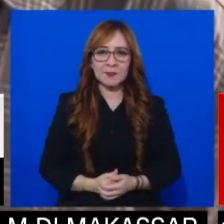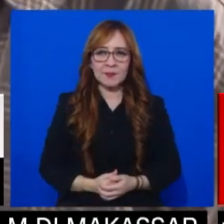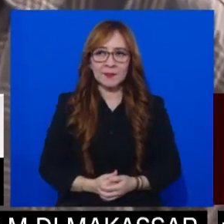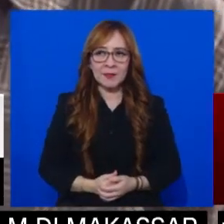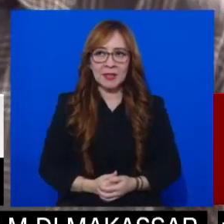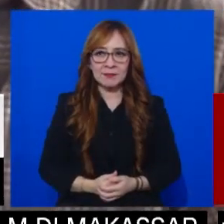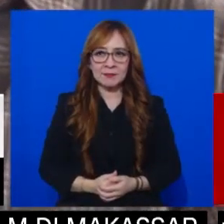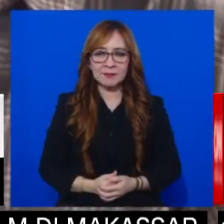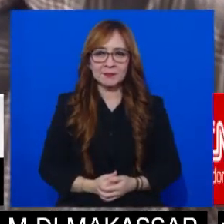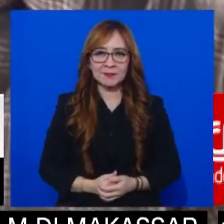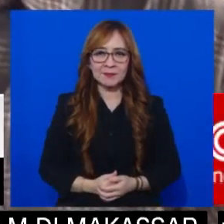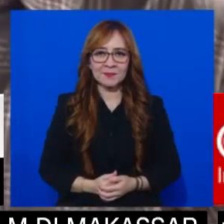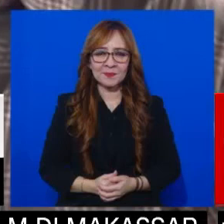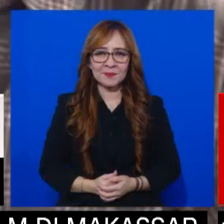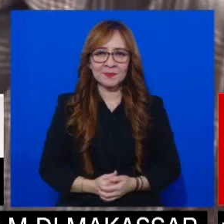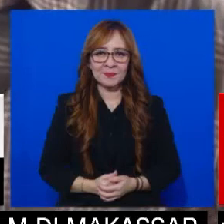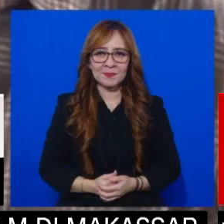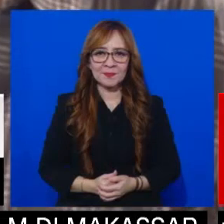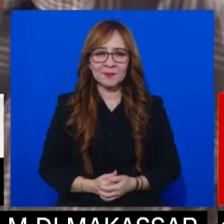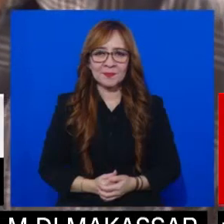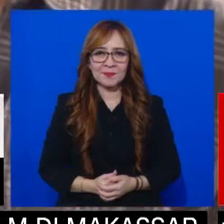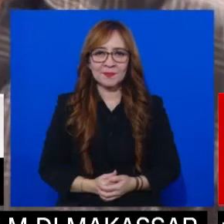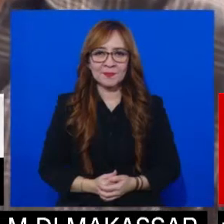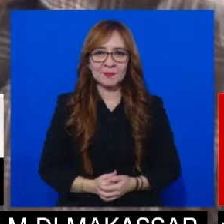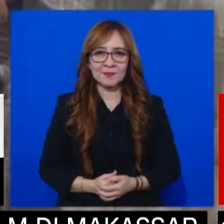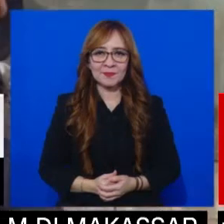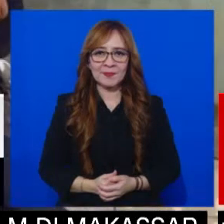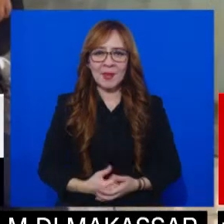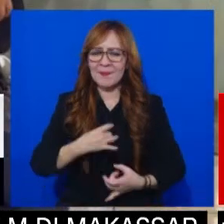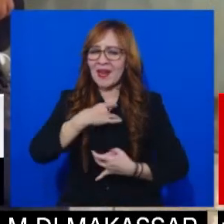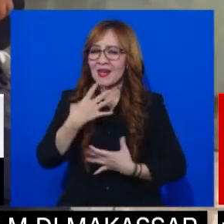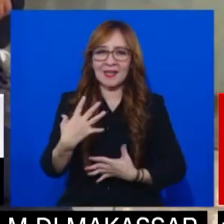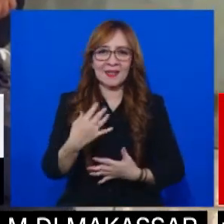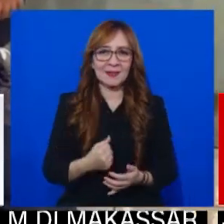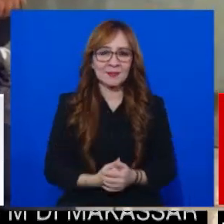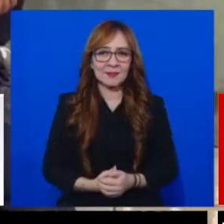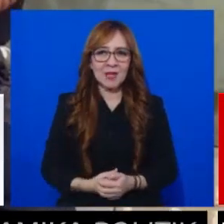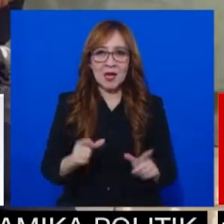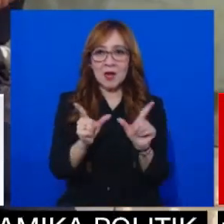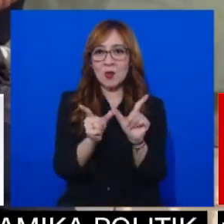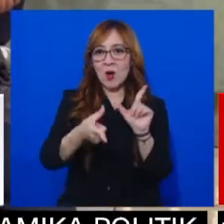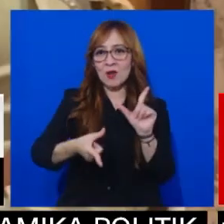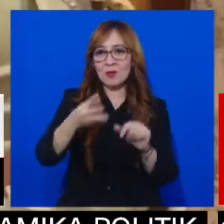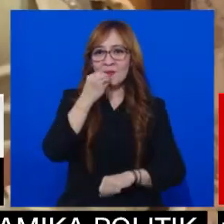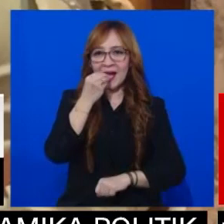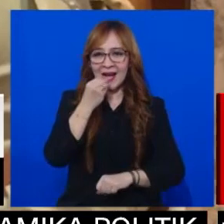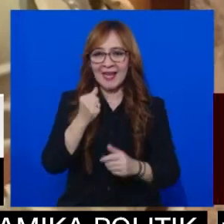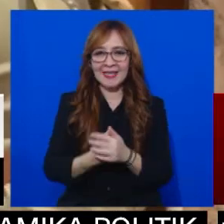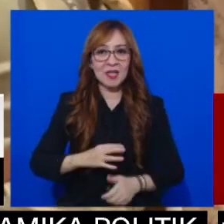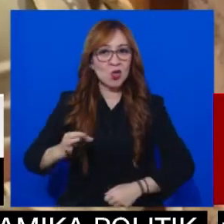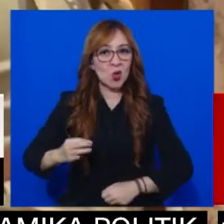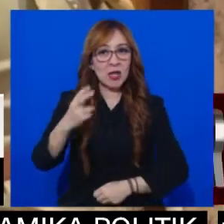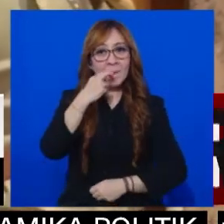dipaduin dengan lautan api, ya identik menarik gitu. Kedai makan di Jalan Terusan Pasir Koja, Kota Bandung